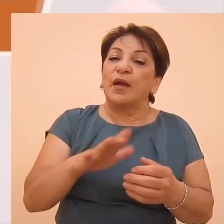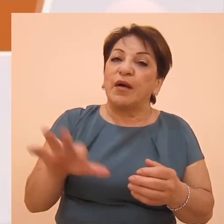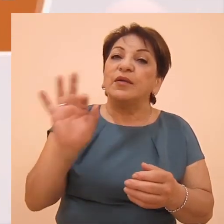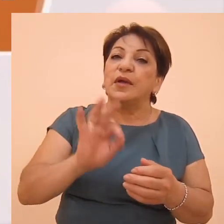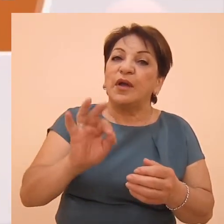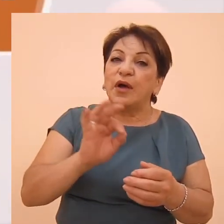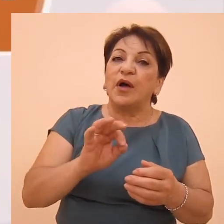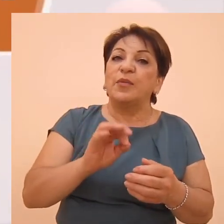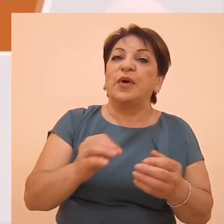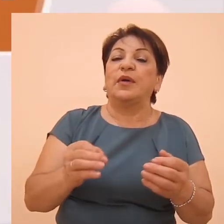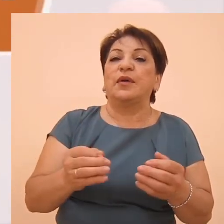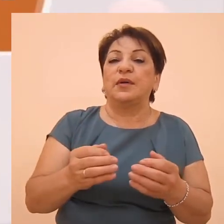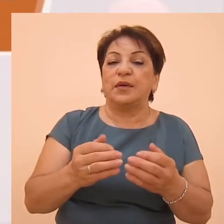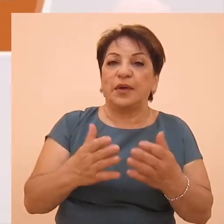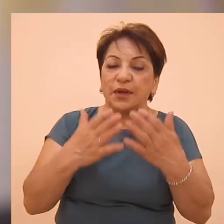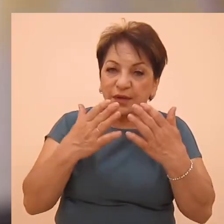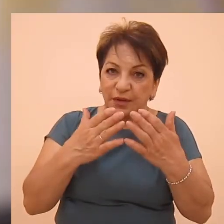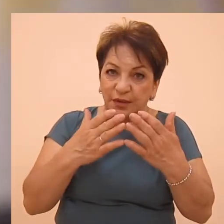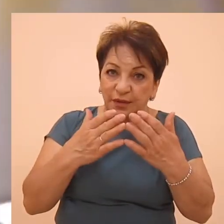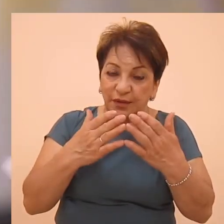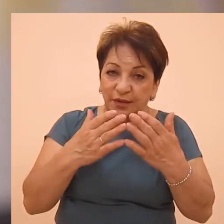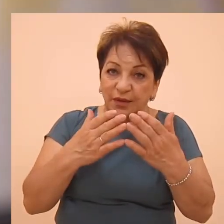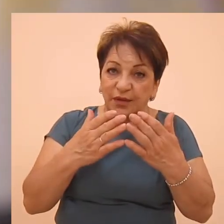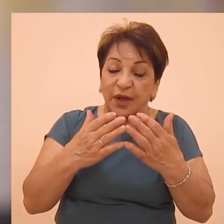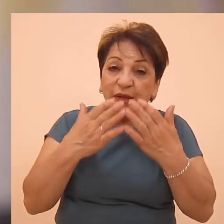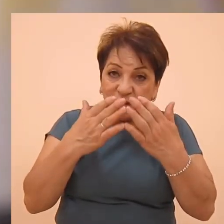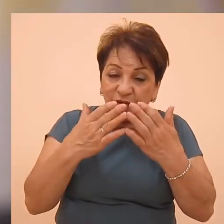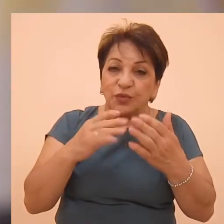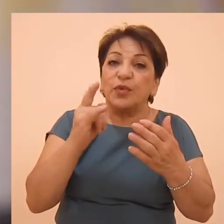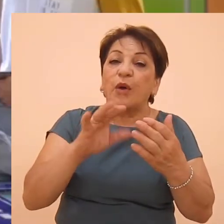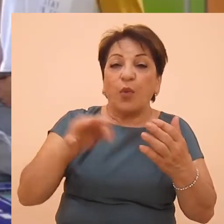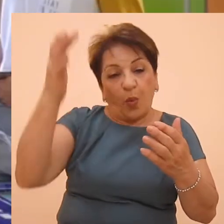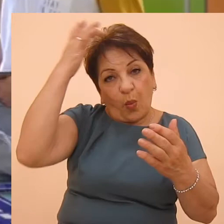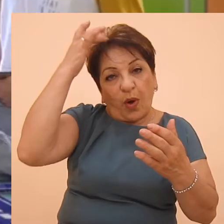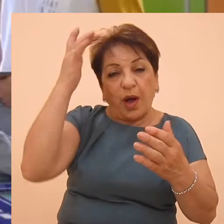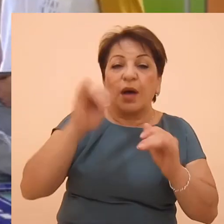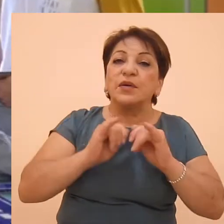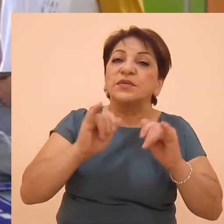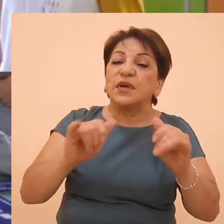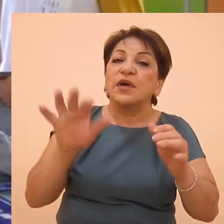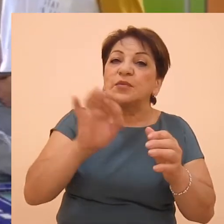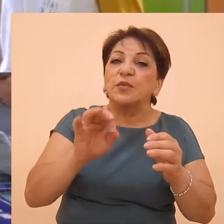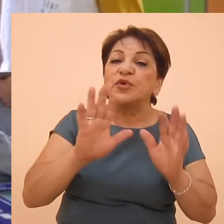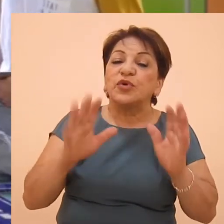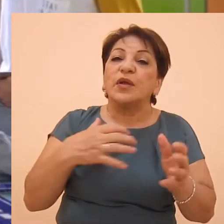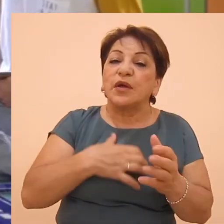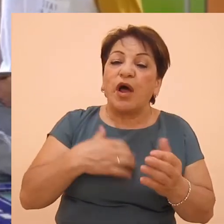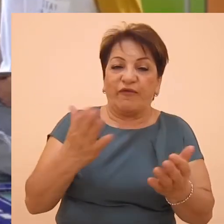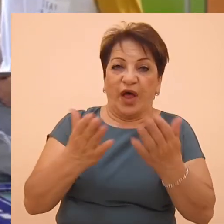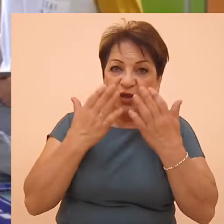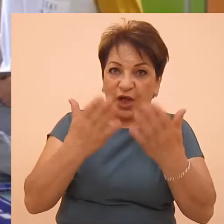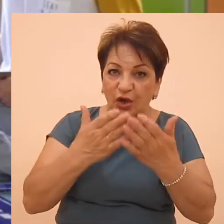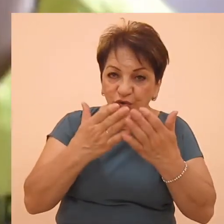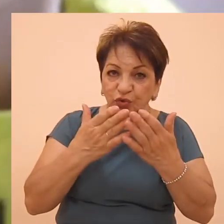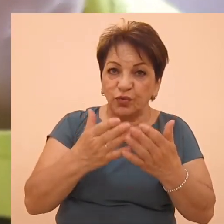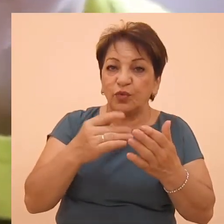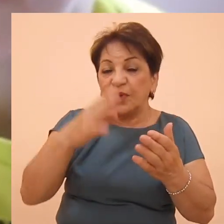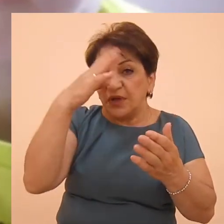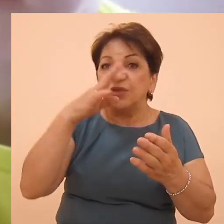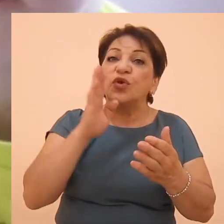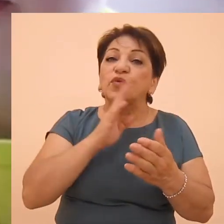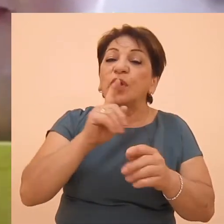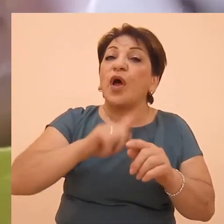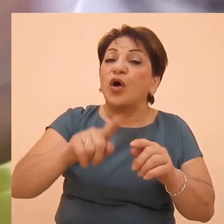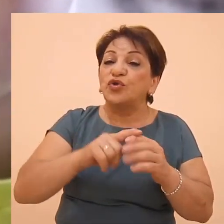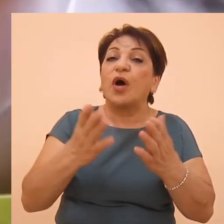Երեխաների համար ընթերցումը։ Ուղեղի զարգացումը խթանող կարևոր գործոն է նաև ընթերցանությունը, ում ծնողները